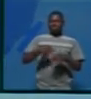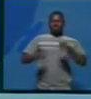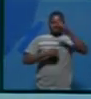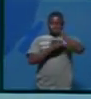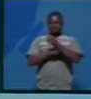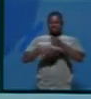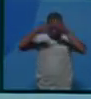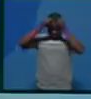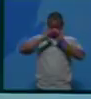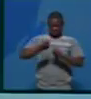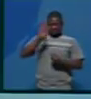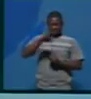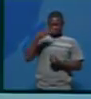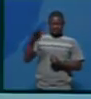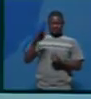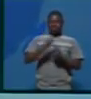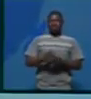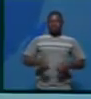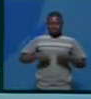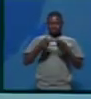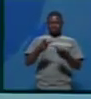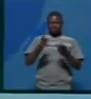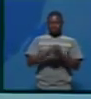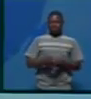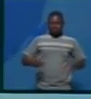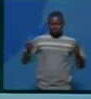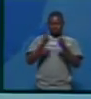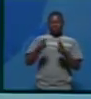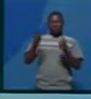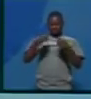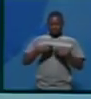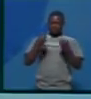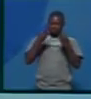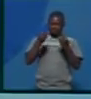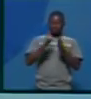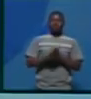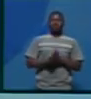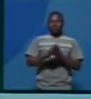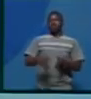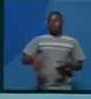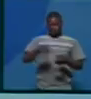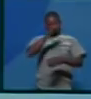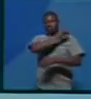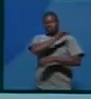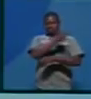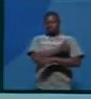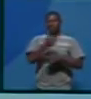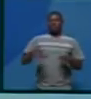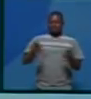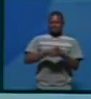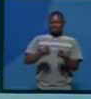président du FASO accorde des audiences à plusieurs personnalités, en l'occurrence le président de la République du